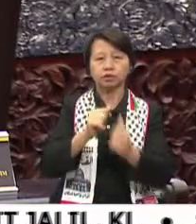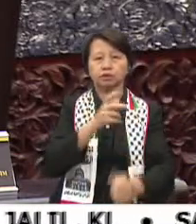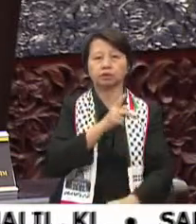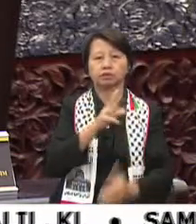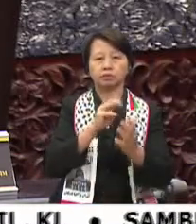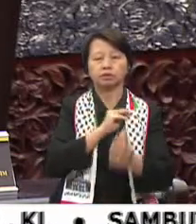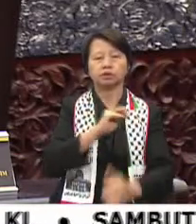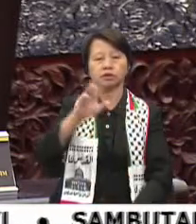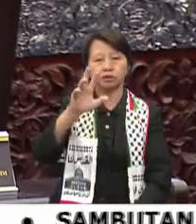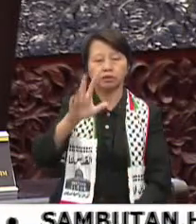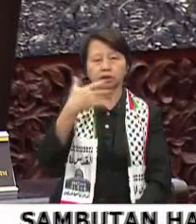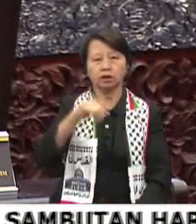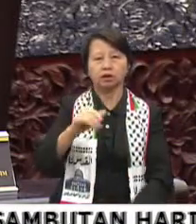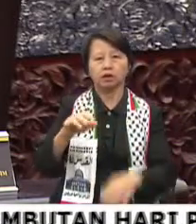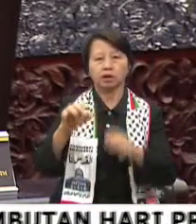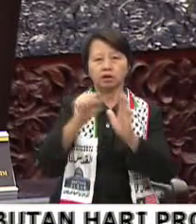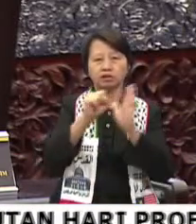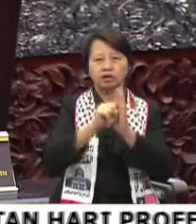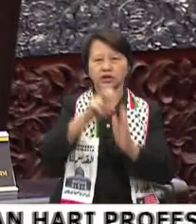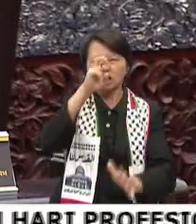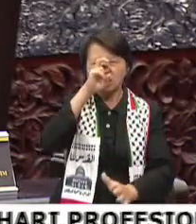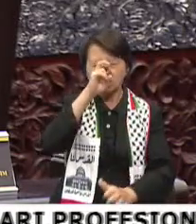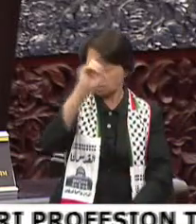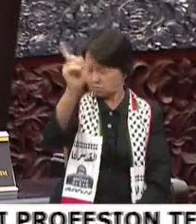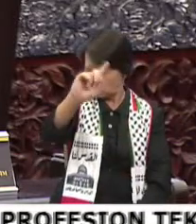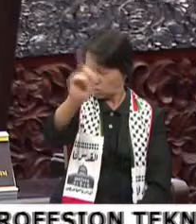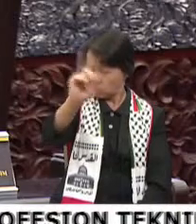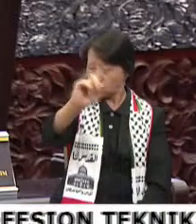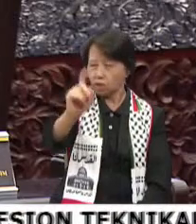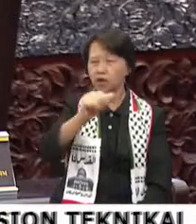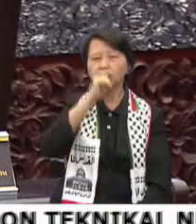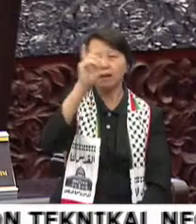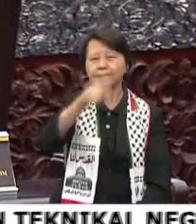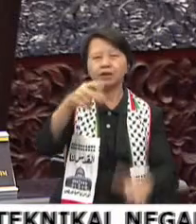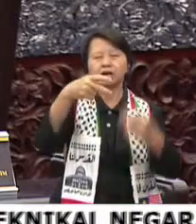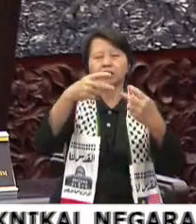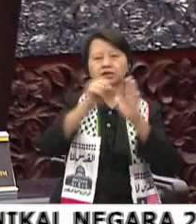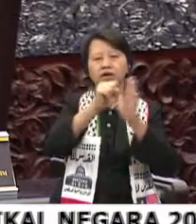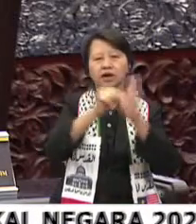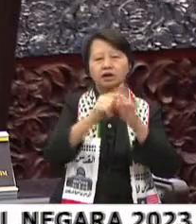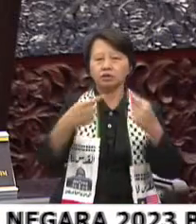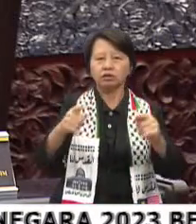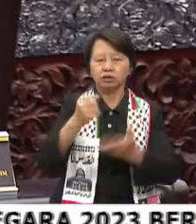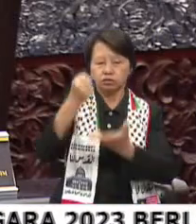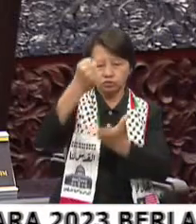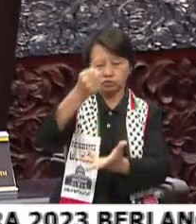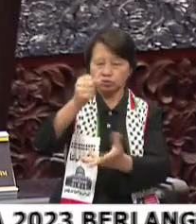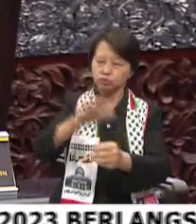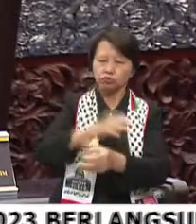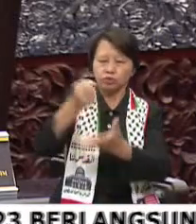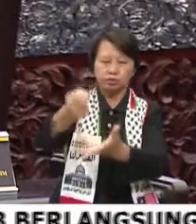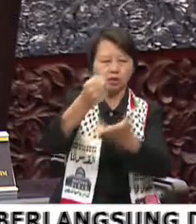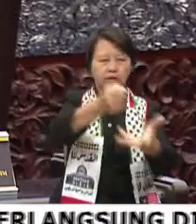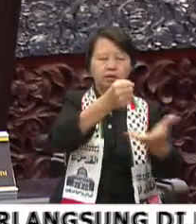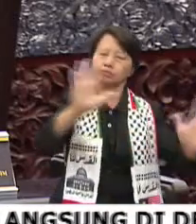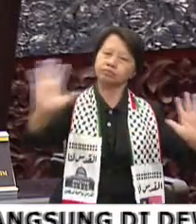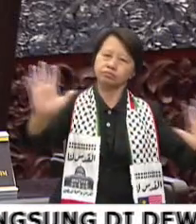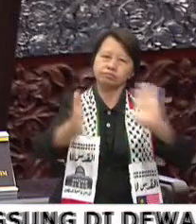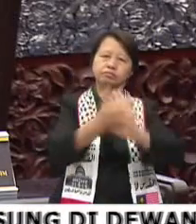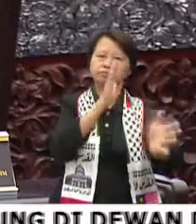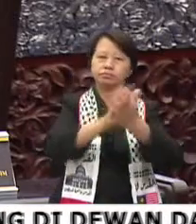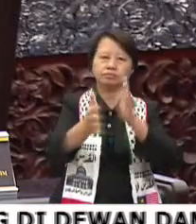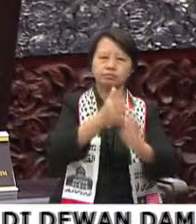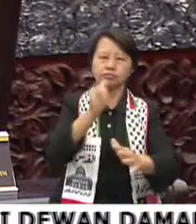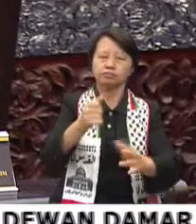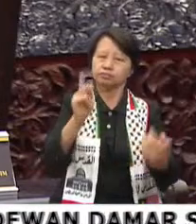Tapi semua yang berhormat buat syarat yang ketat tu tak berapa bolehlah tak payah syarat ketat cukup bajet cukup yang berhormat bagi peruntukan yang